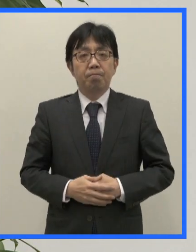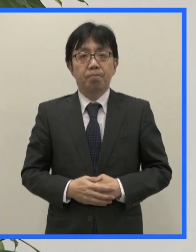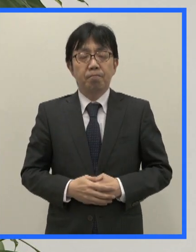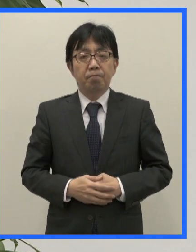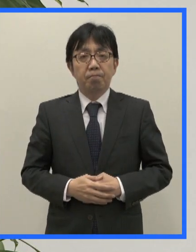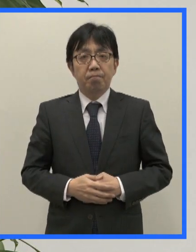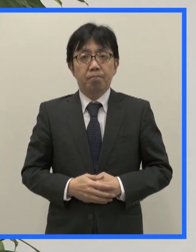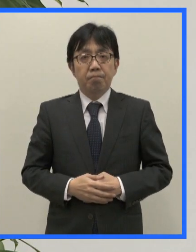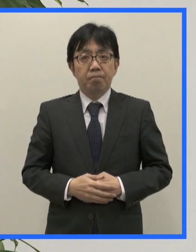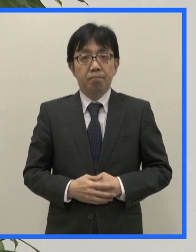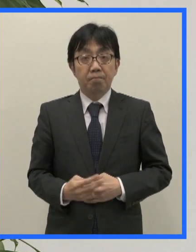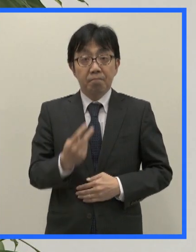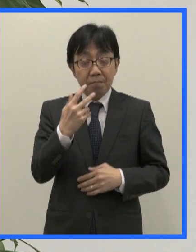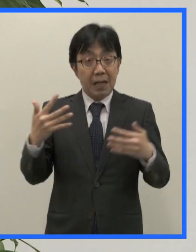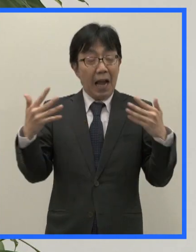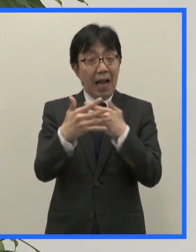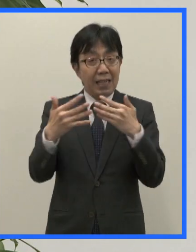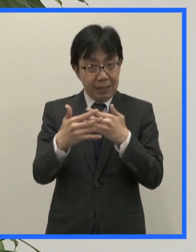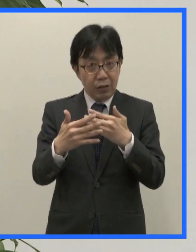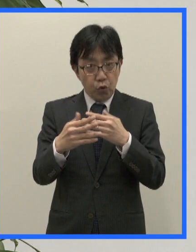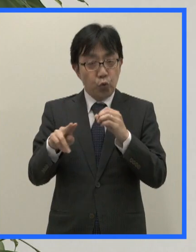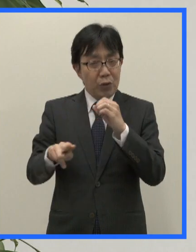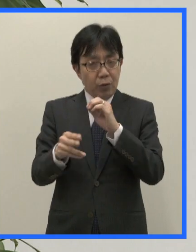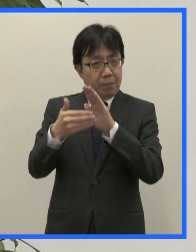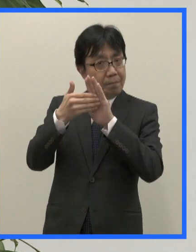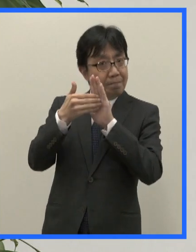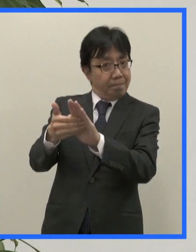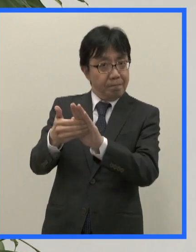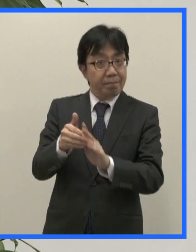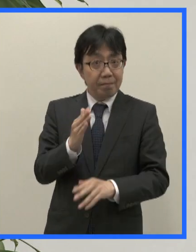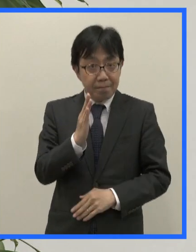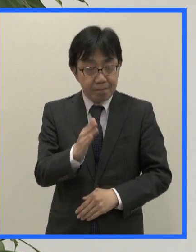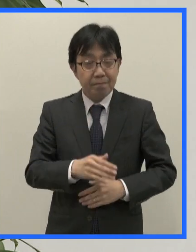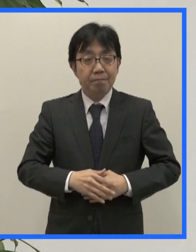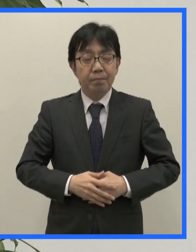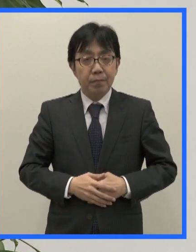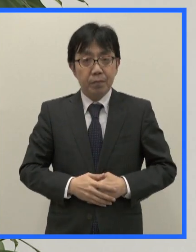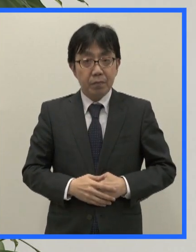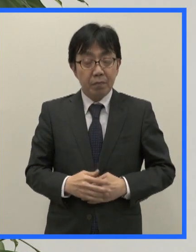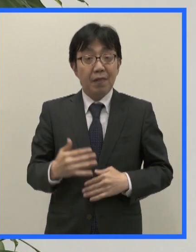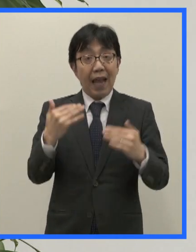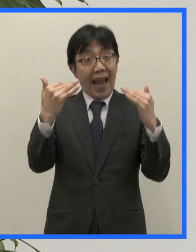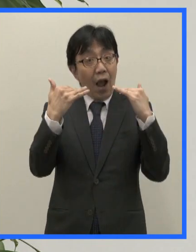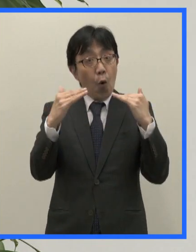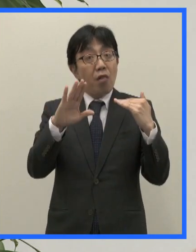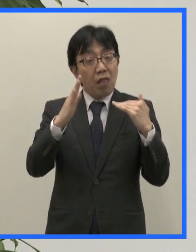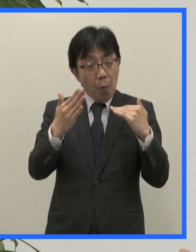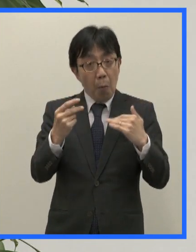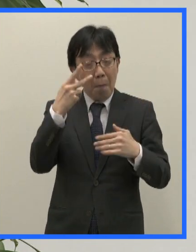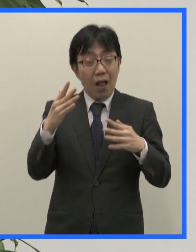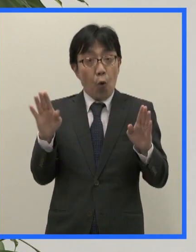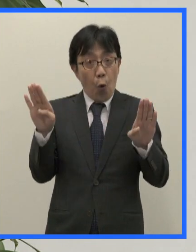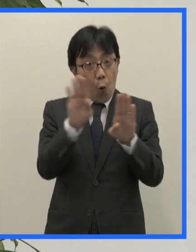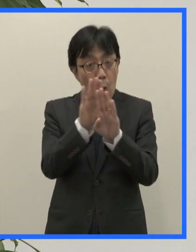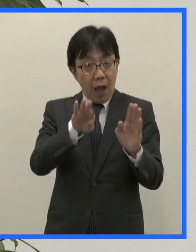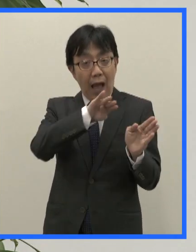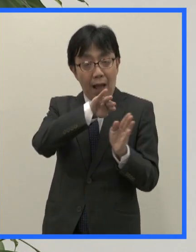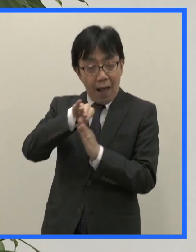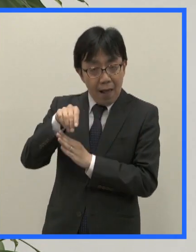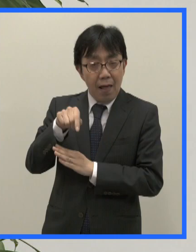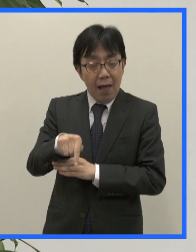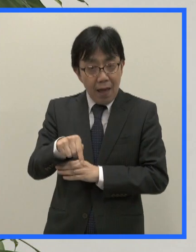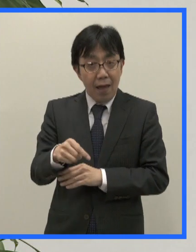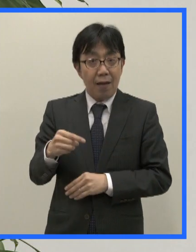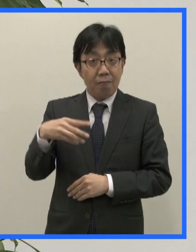ます歓喜してウイルスを追い出しましょうエアコン使用中でもまた理由や換気扇の